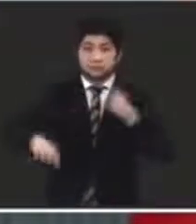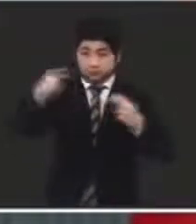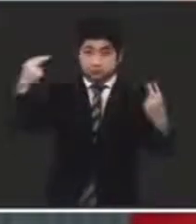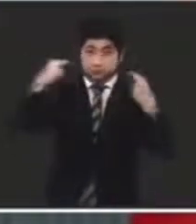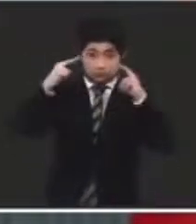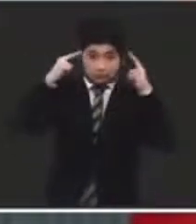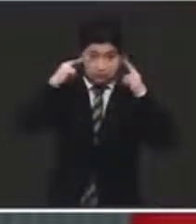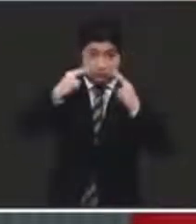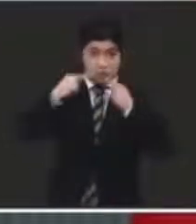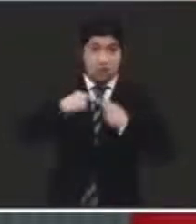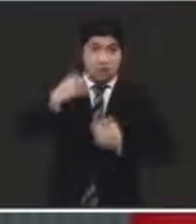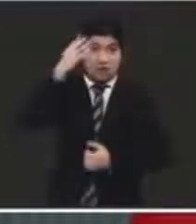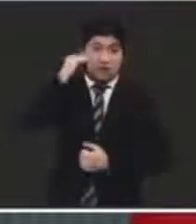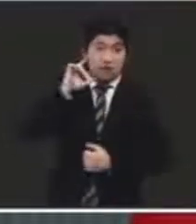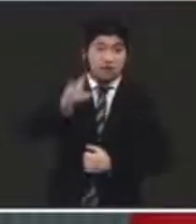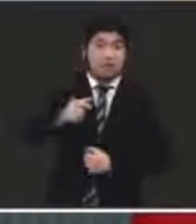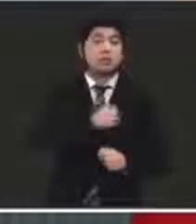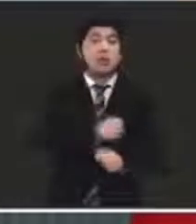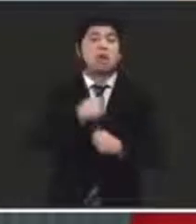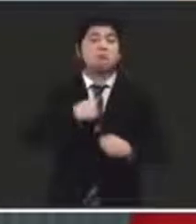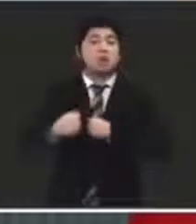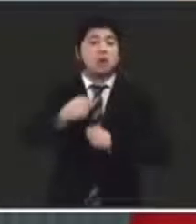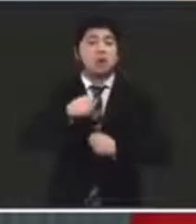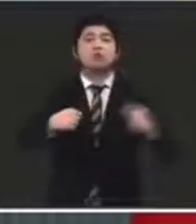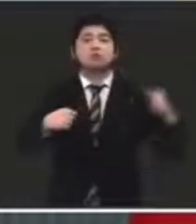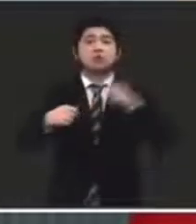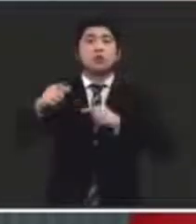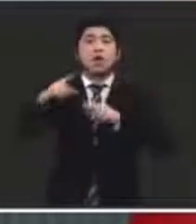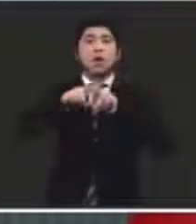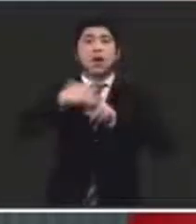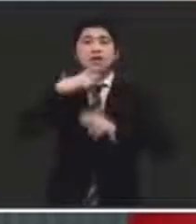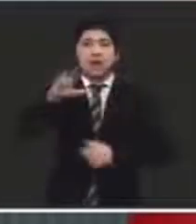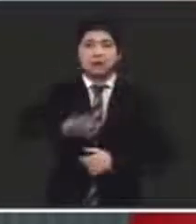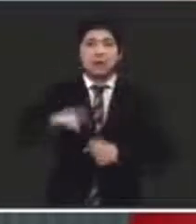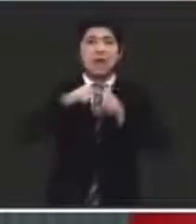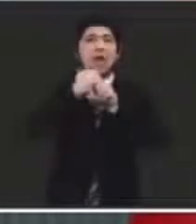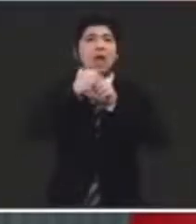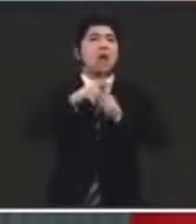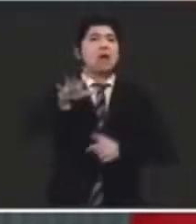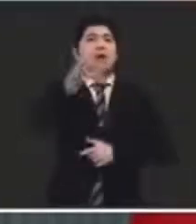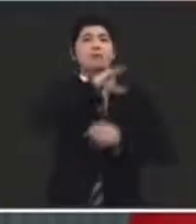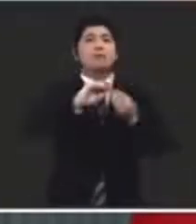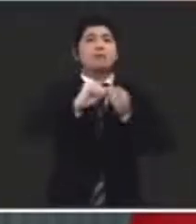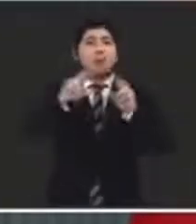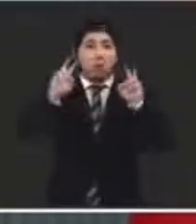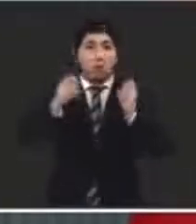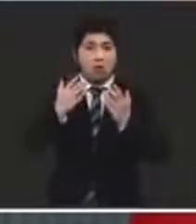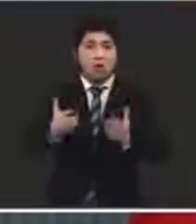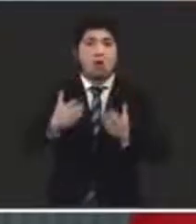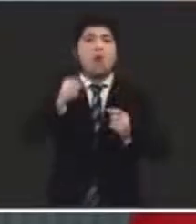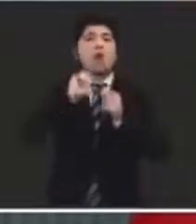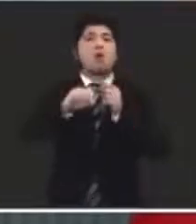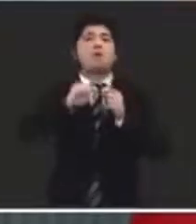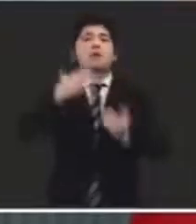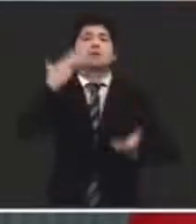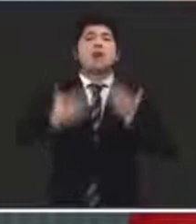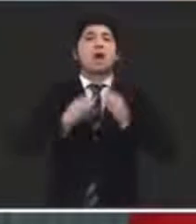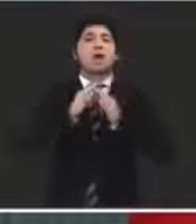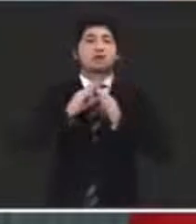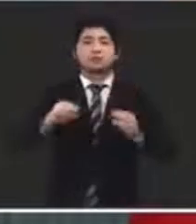terörle mücadeleden Doğu Akdeniz ve Ege'deki gelişmelere ekonomik dengesizliklerden